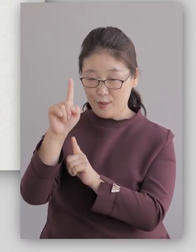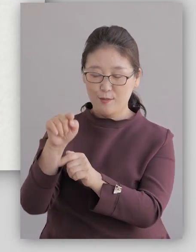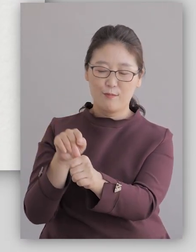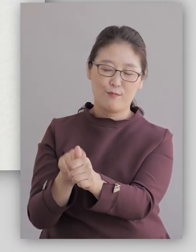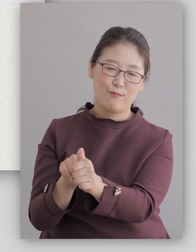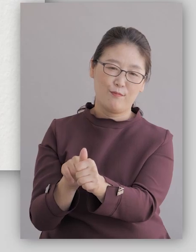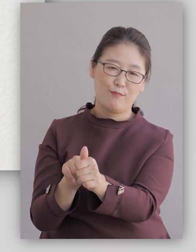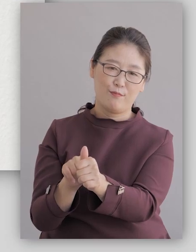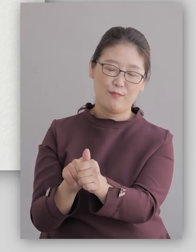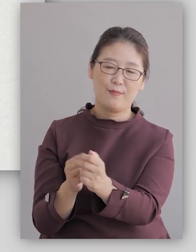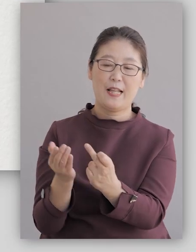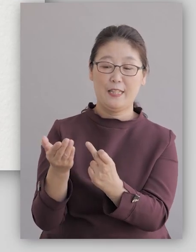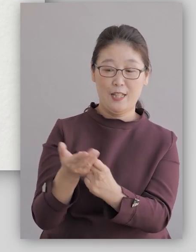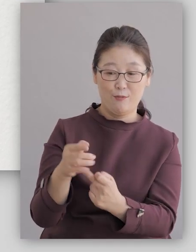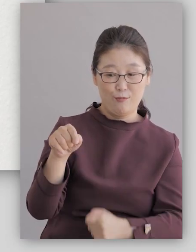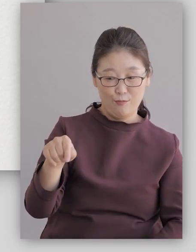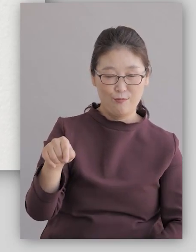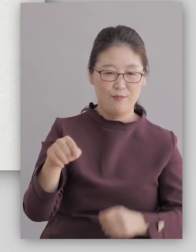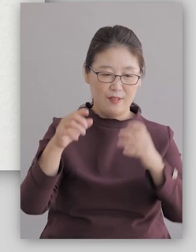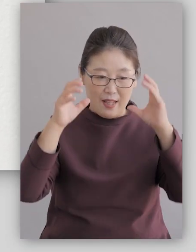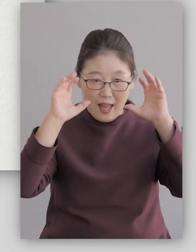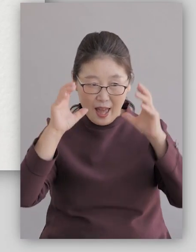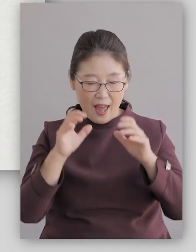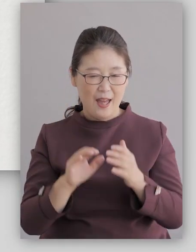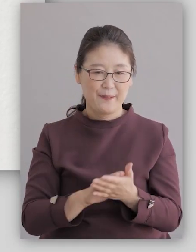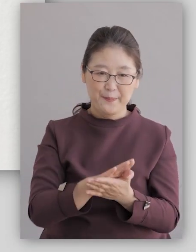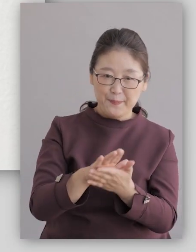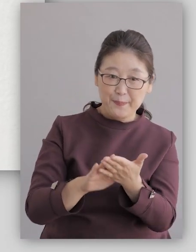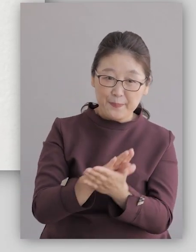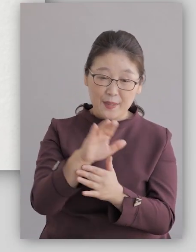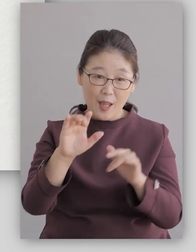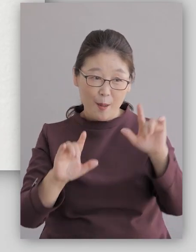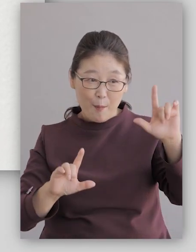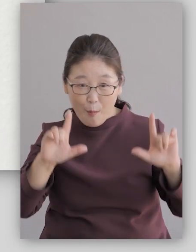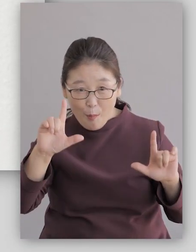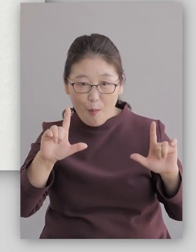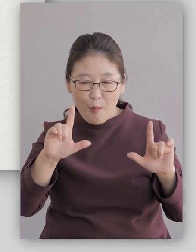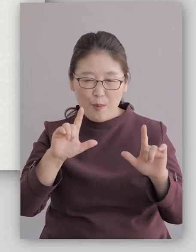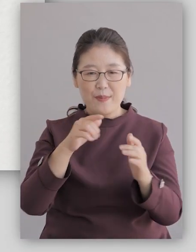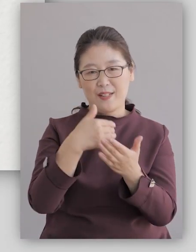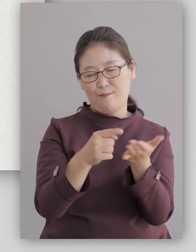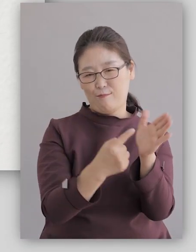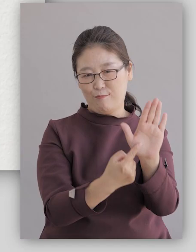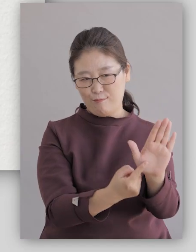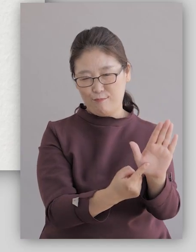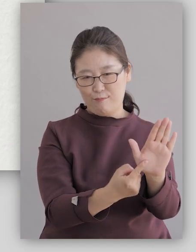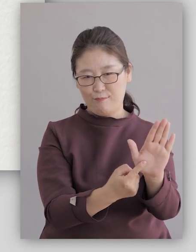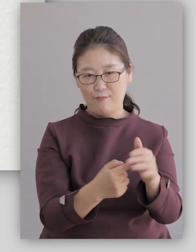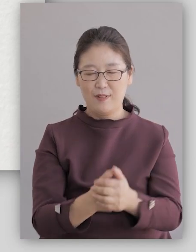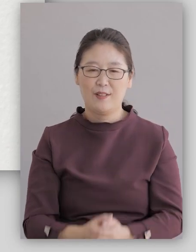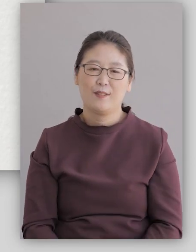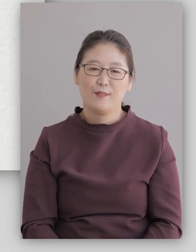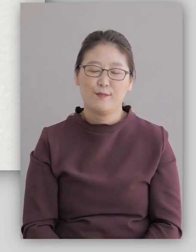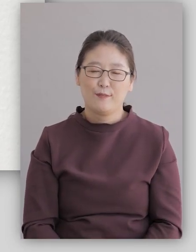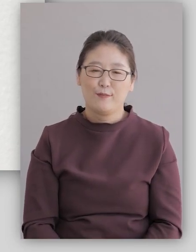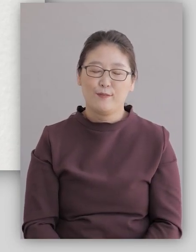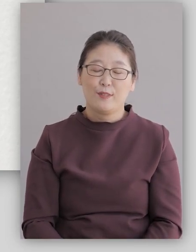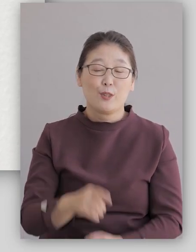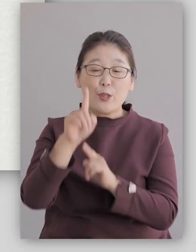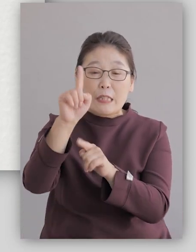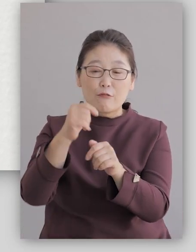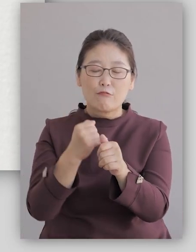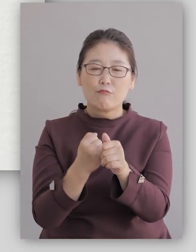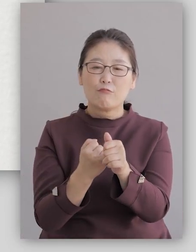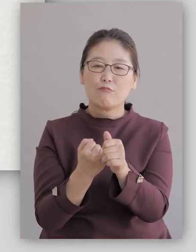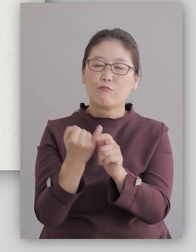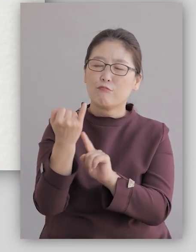작가님은 제주도에서 아이들이 노는 모습을 언지어로 표현을 했고 작가의 마돈나이자